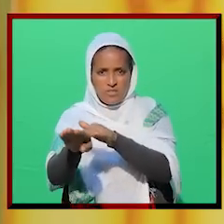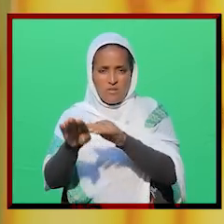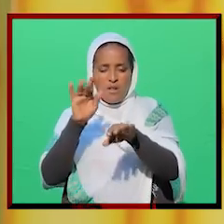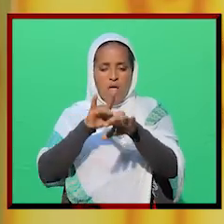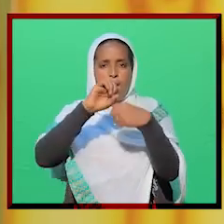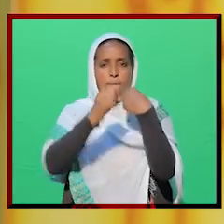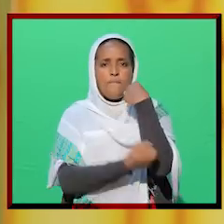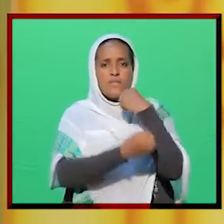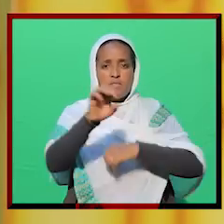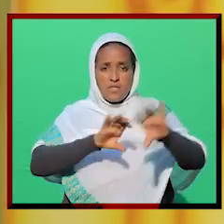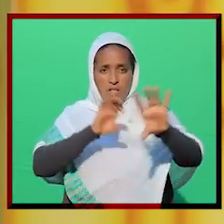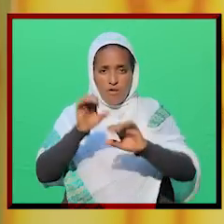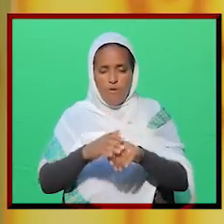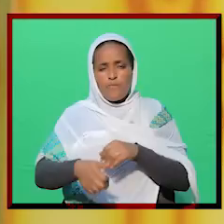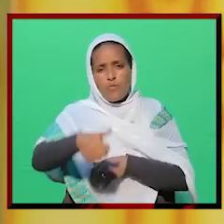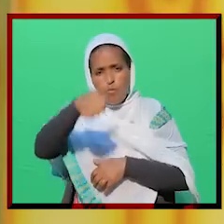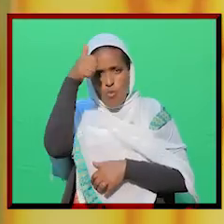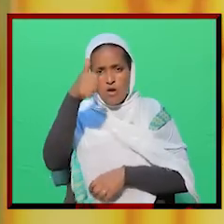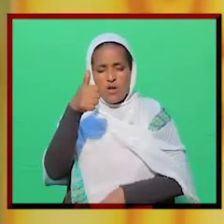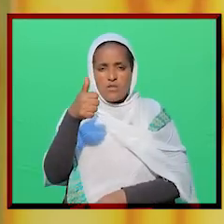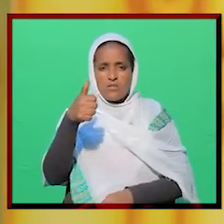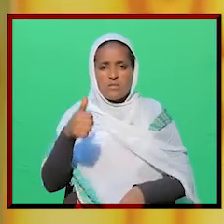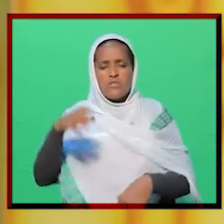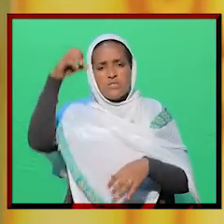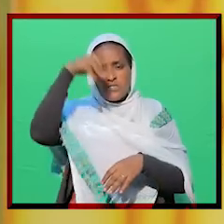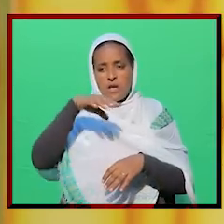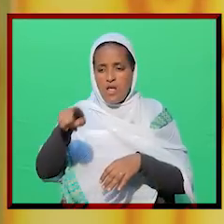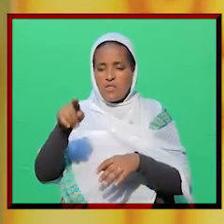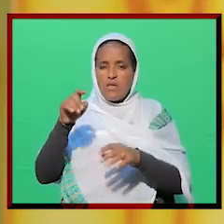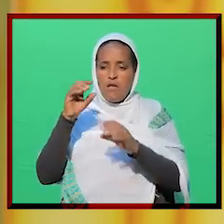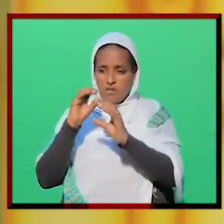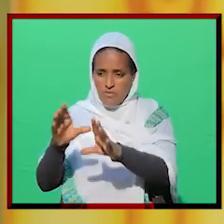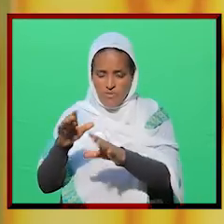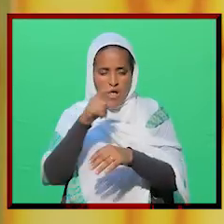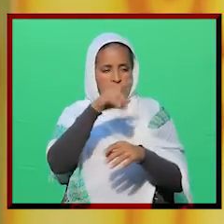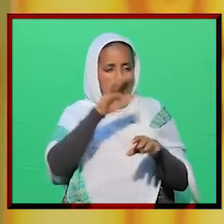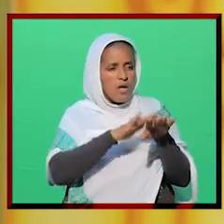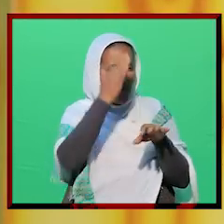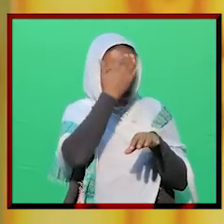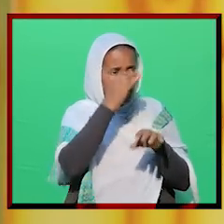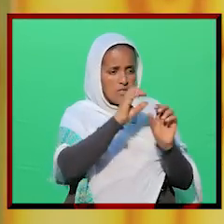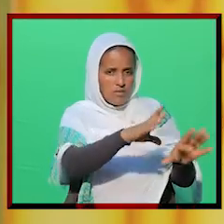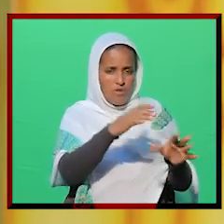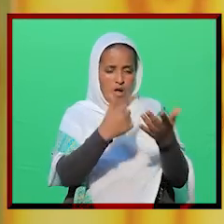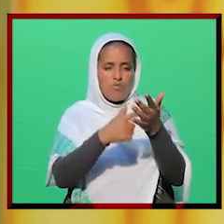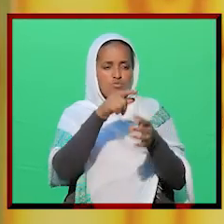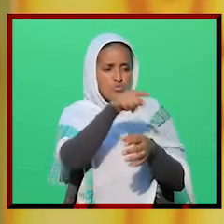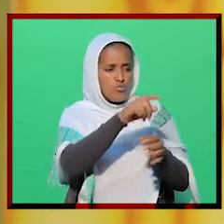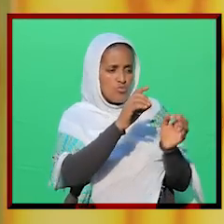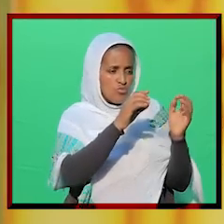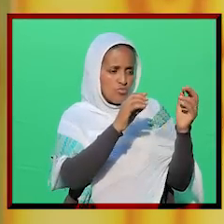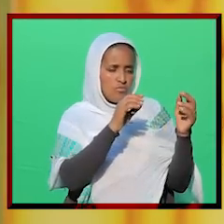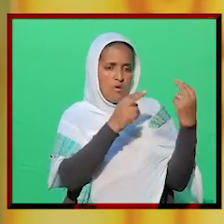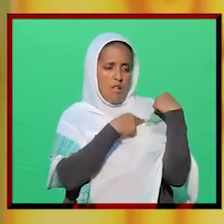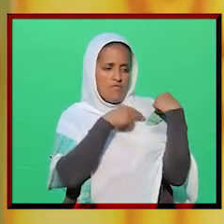ተከፋፍላ ጎጃም ጎንደር ምስራቅ ምዕራብ ሽዋ በማለት ተከፋፍሎ